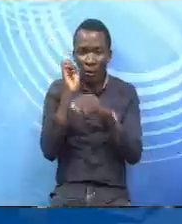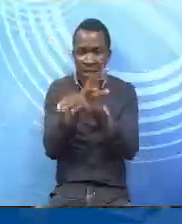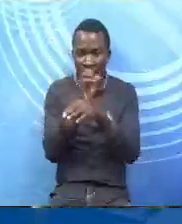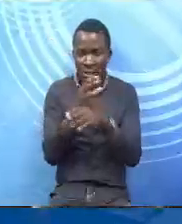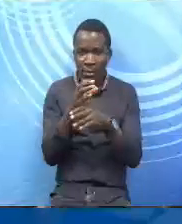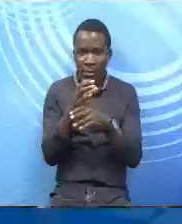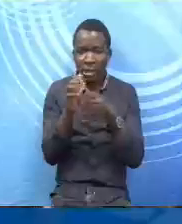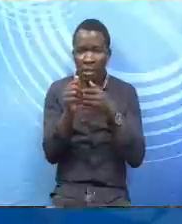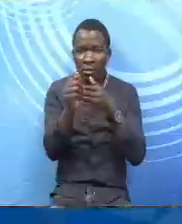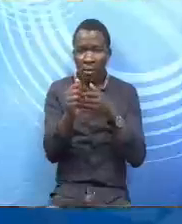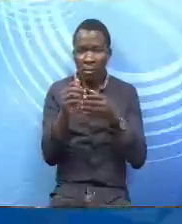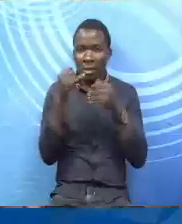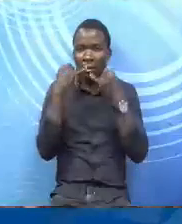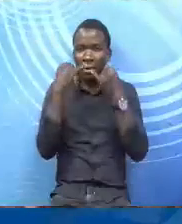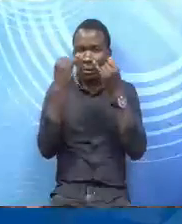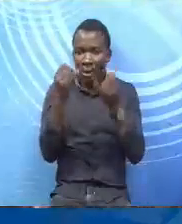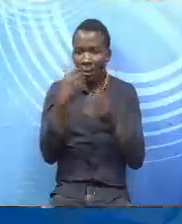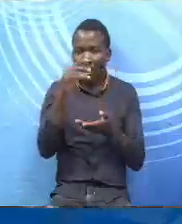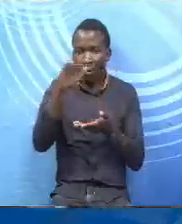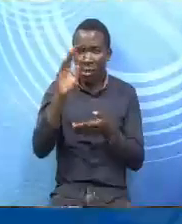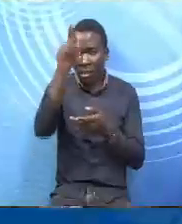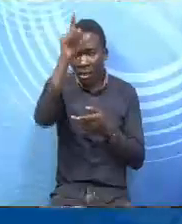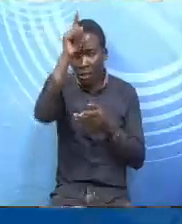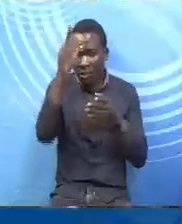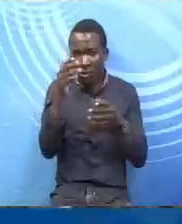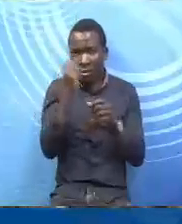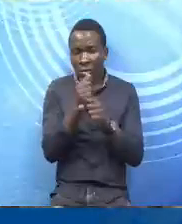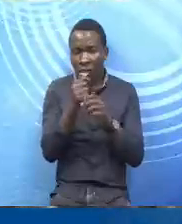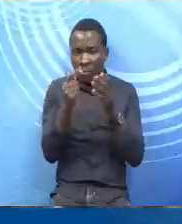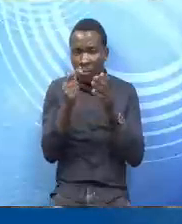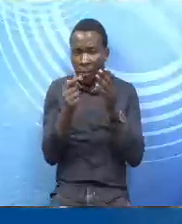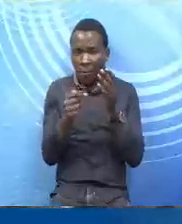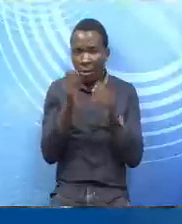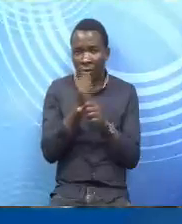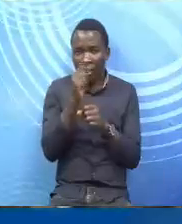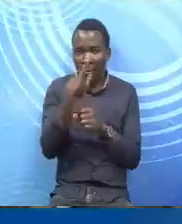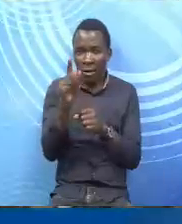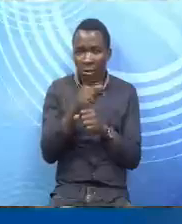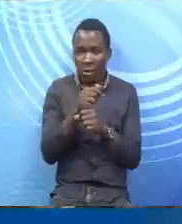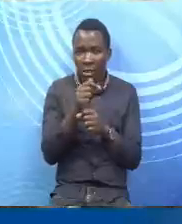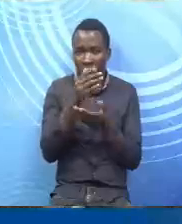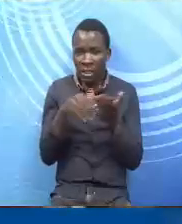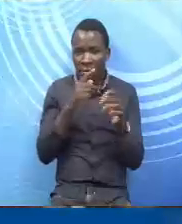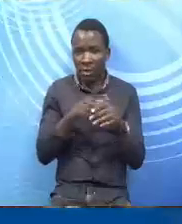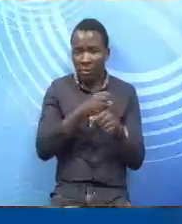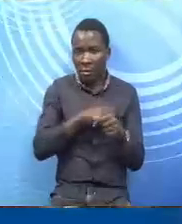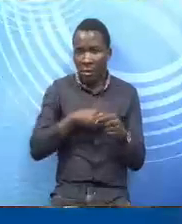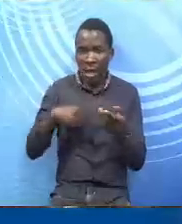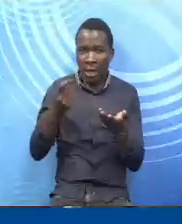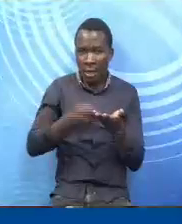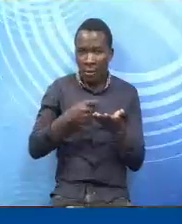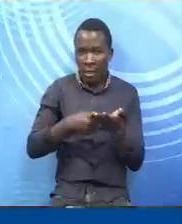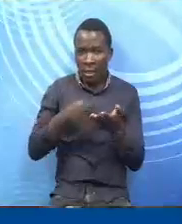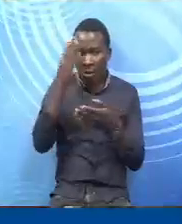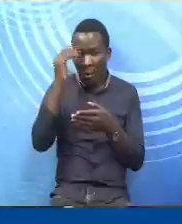ko ahanini umuturage uba wakoze ibi ngo aba yigometse rimwe na rimwe ko banga no gusinya dore ko yewe wasenyewe